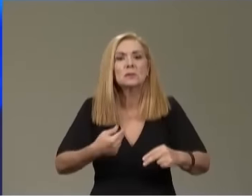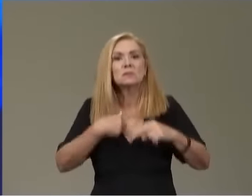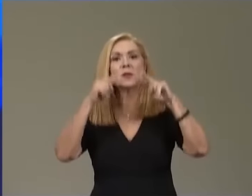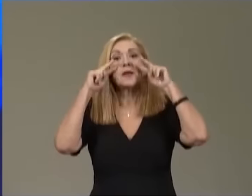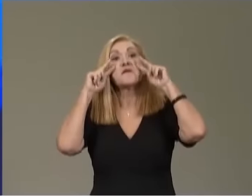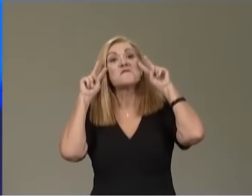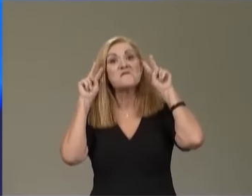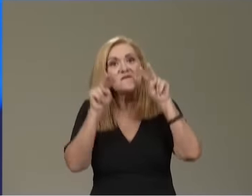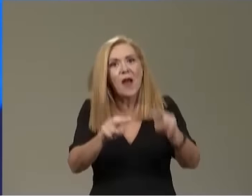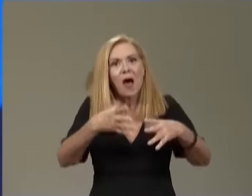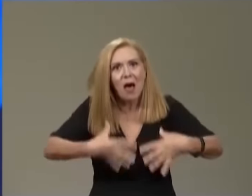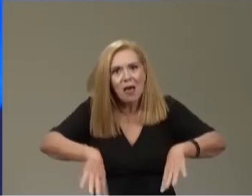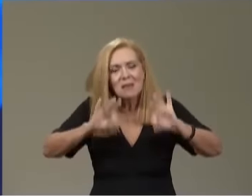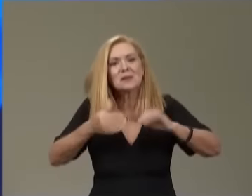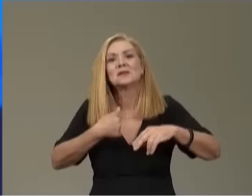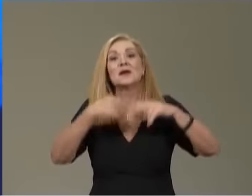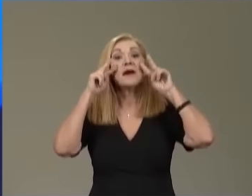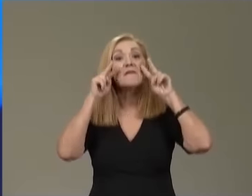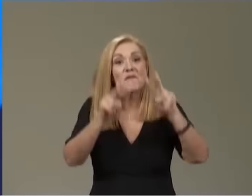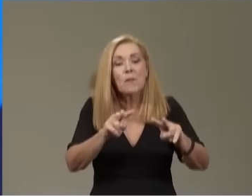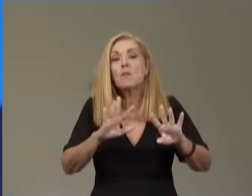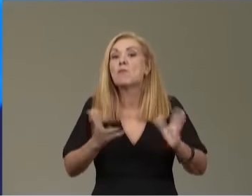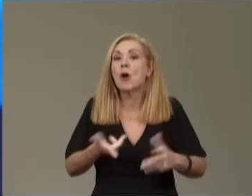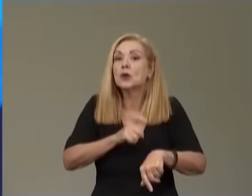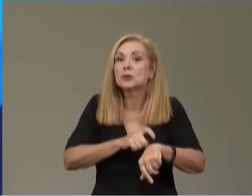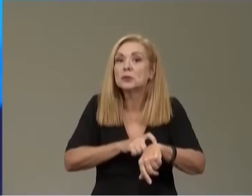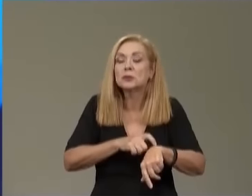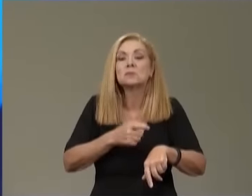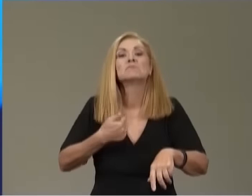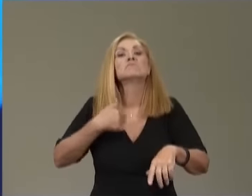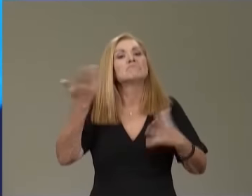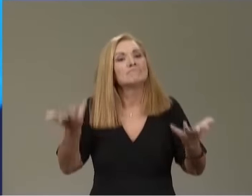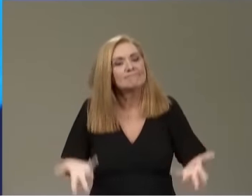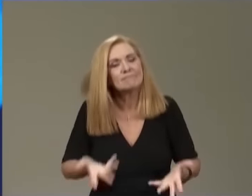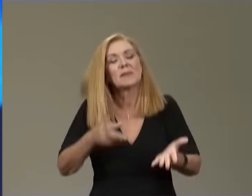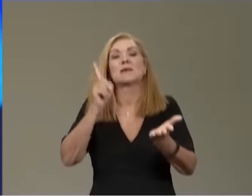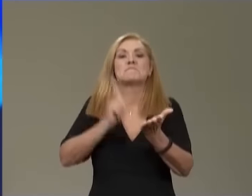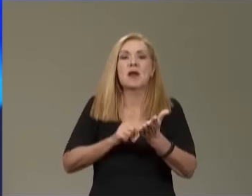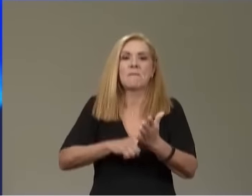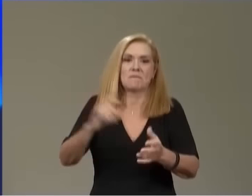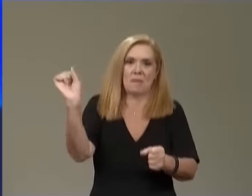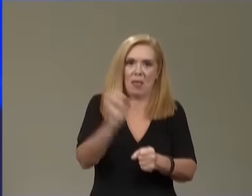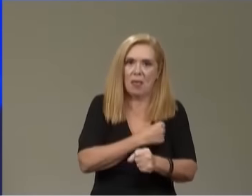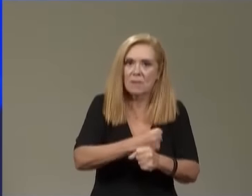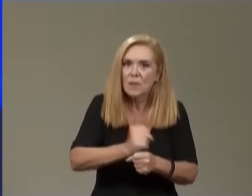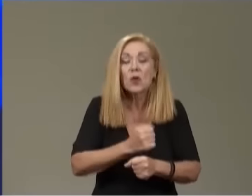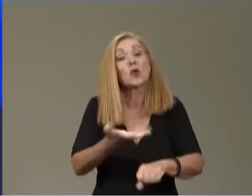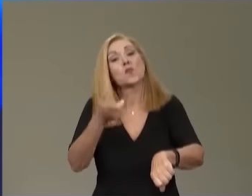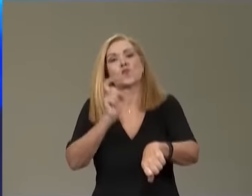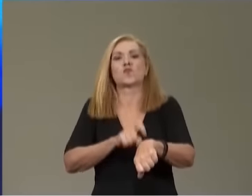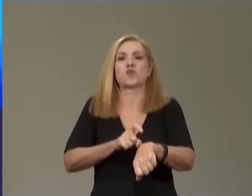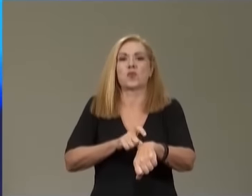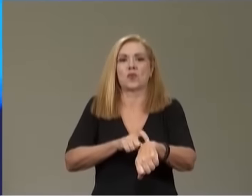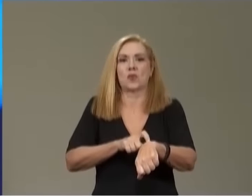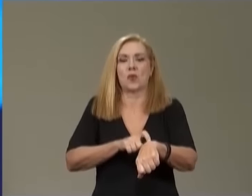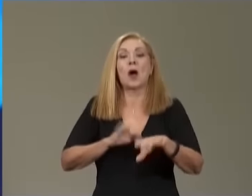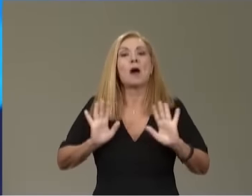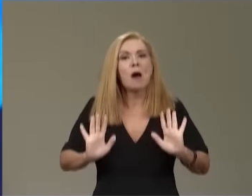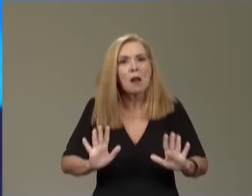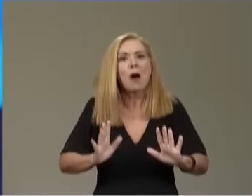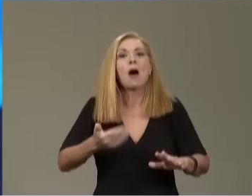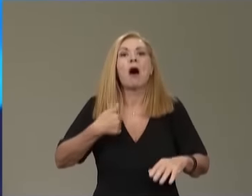ορατά μόνο όταν οριμάζουν. Προϋποθέτουν συνεπώς και επιμονή και χρόνο. Όμως ο δρόμος